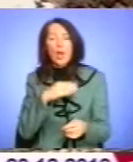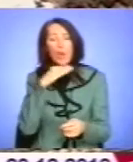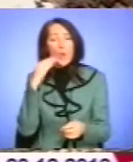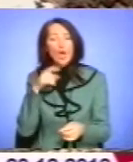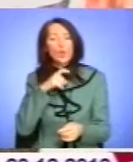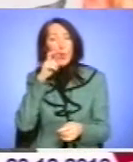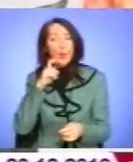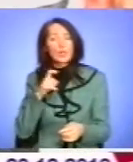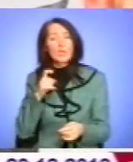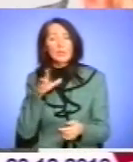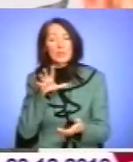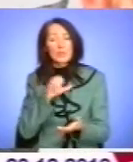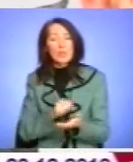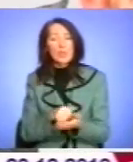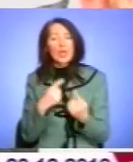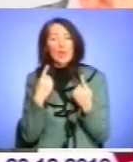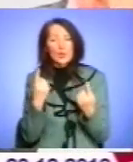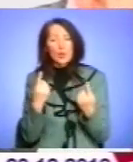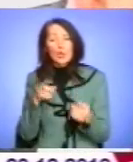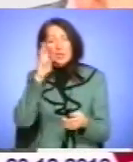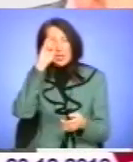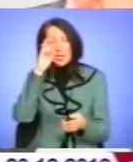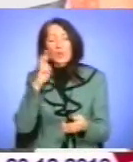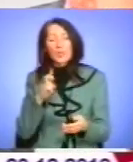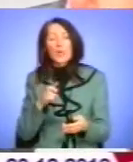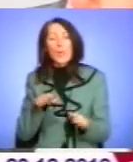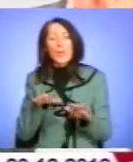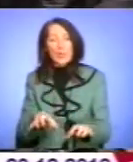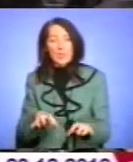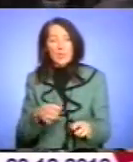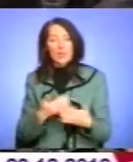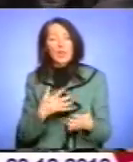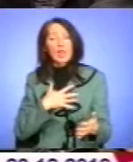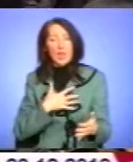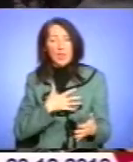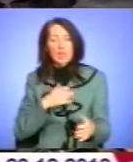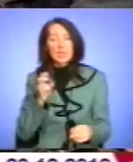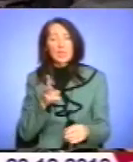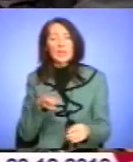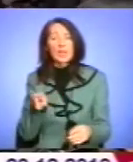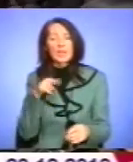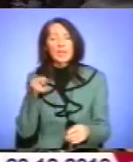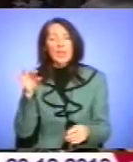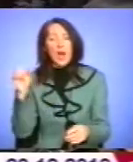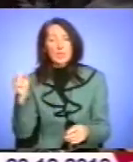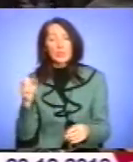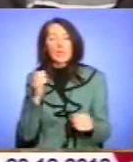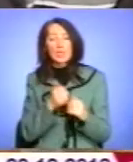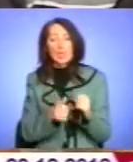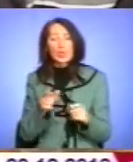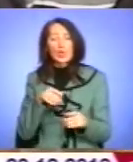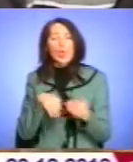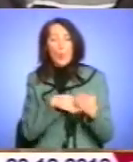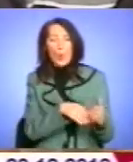високі державні посади, наприклад, у Канаді. Відтак, члени діаспори – це люди, які часто допомагають українським трудовим мігрантам.